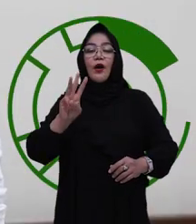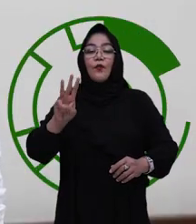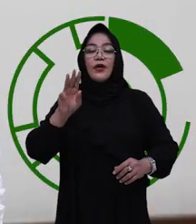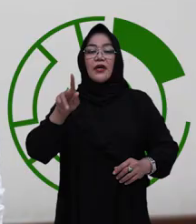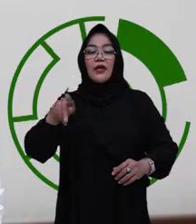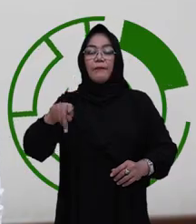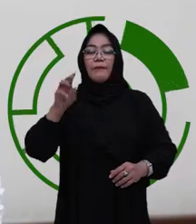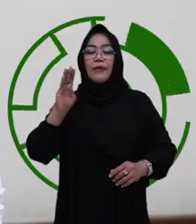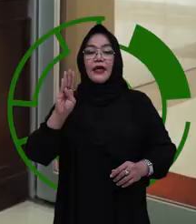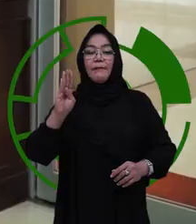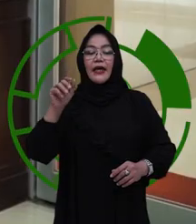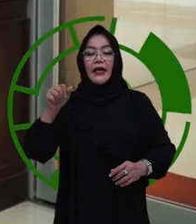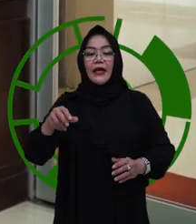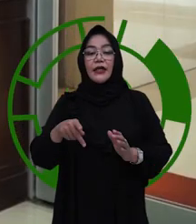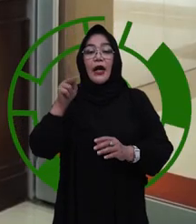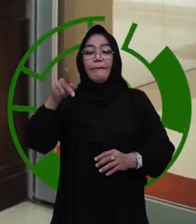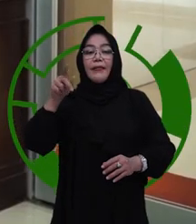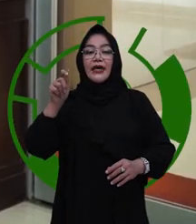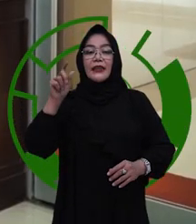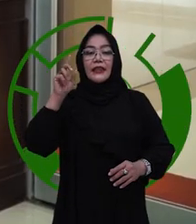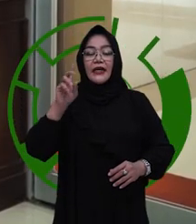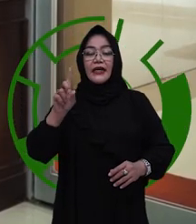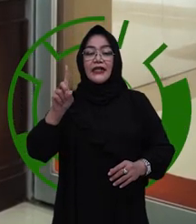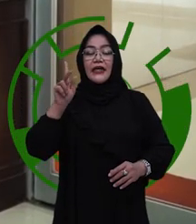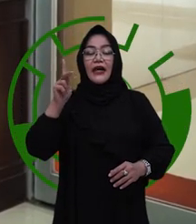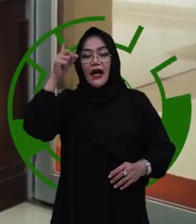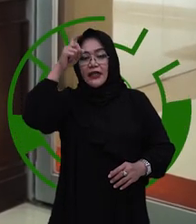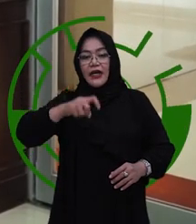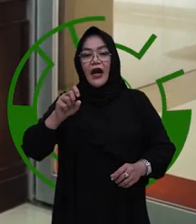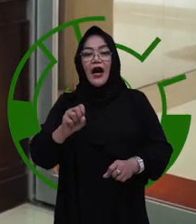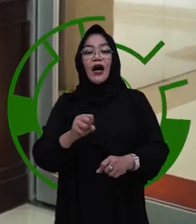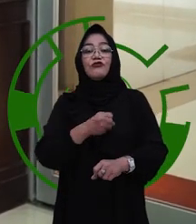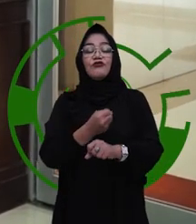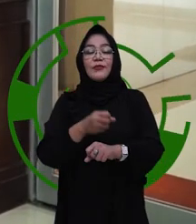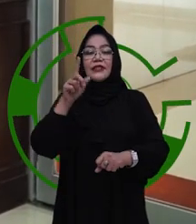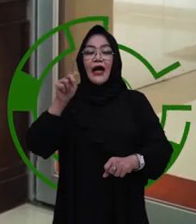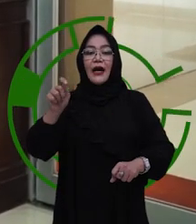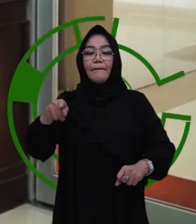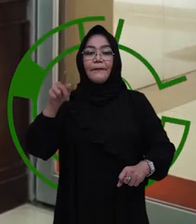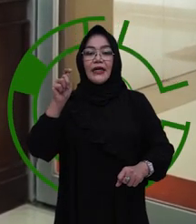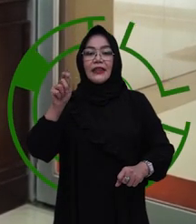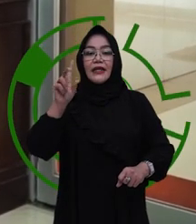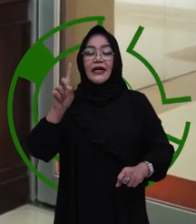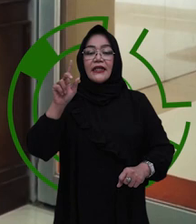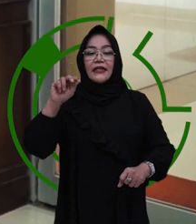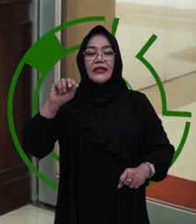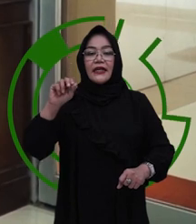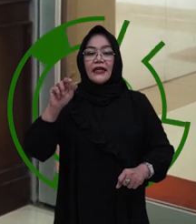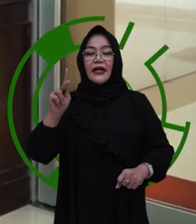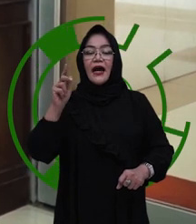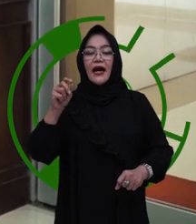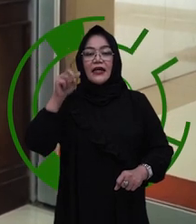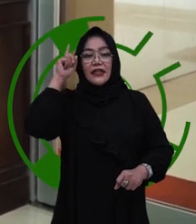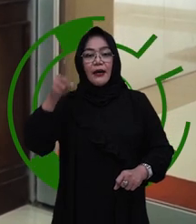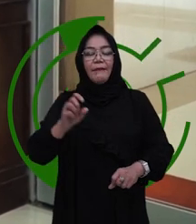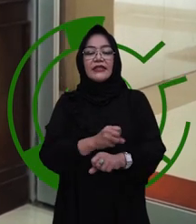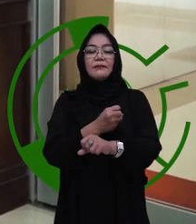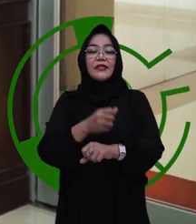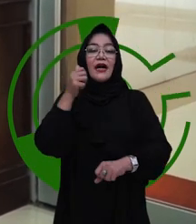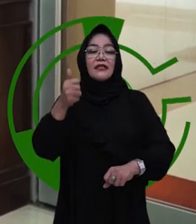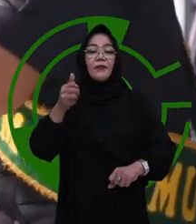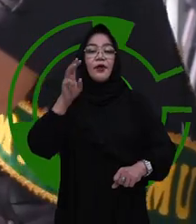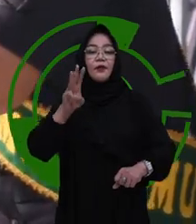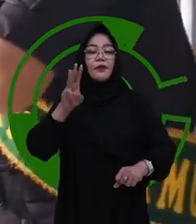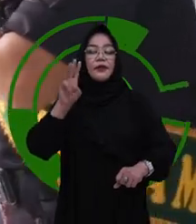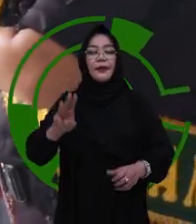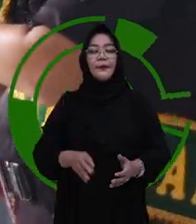DKI harus bisa. PT DKI pasti bisa. Terima kasih. Wassalamualaikum warahmatullahi